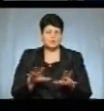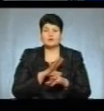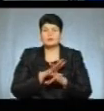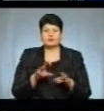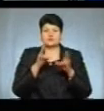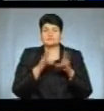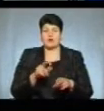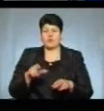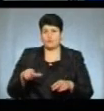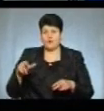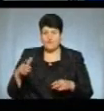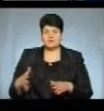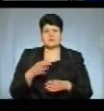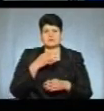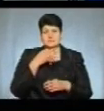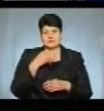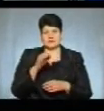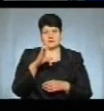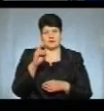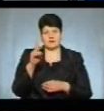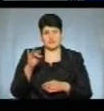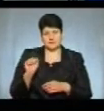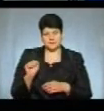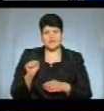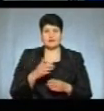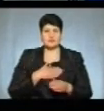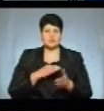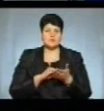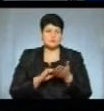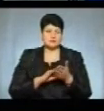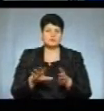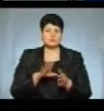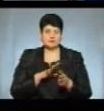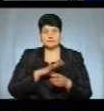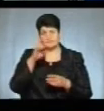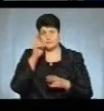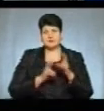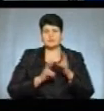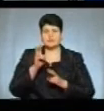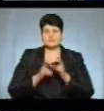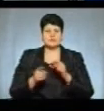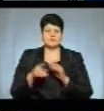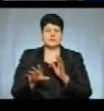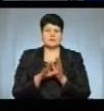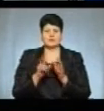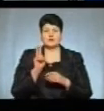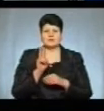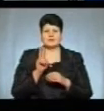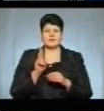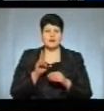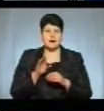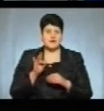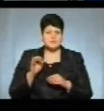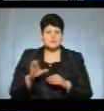повідомив речник Нацполіції області Сергій Крета. Наші кореспонденти побували у комунальному підприємстві «Тернопіль Електротранс», щоб